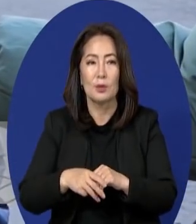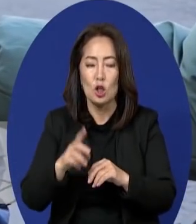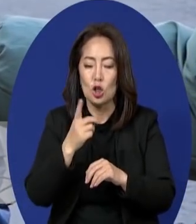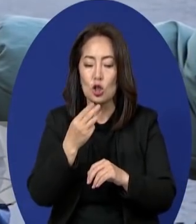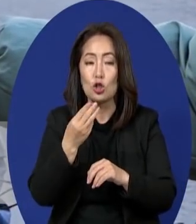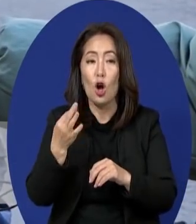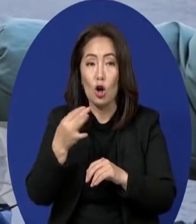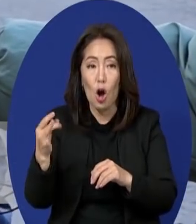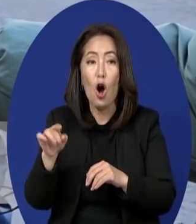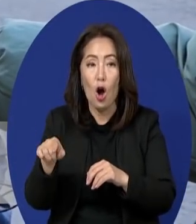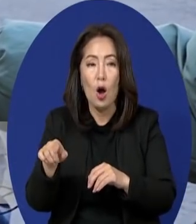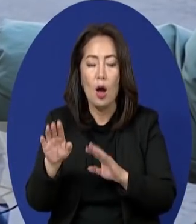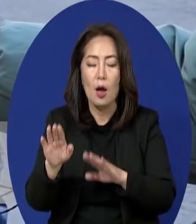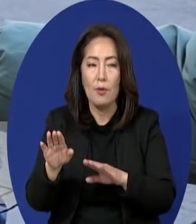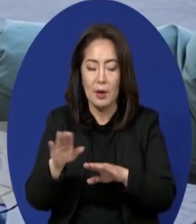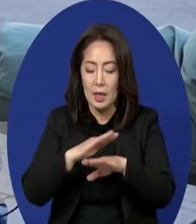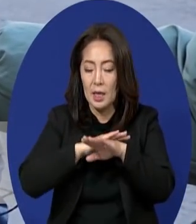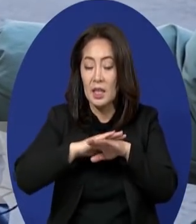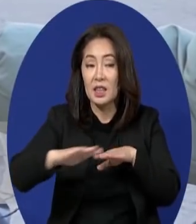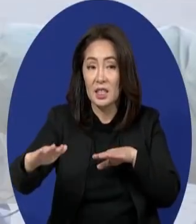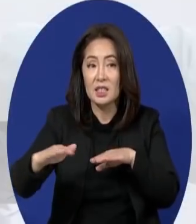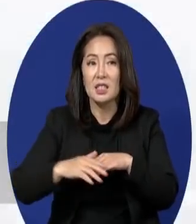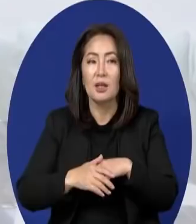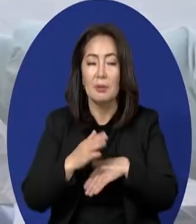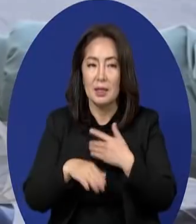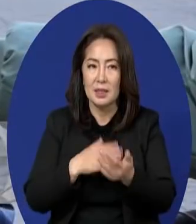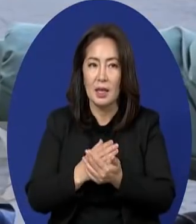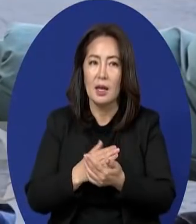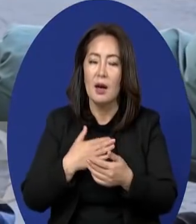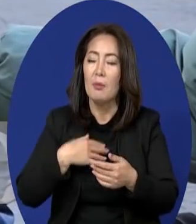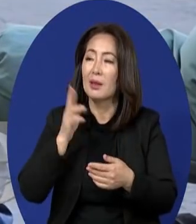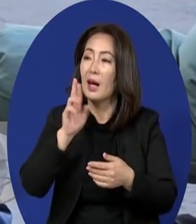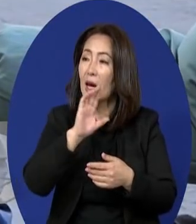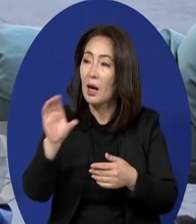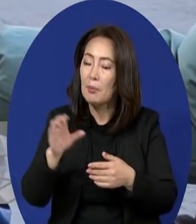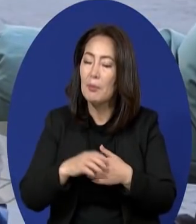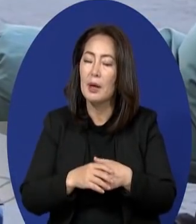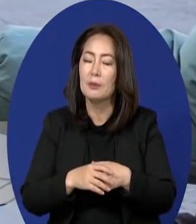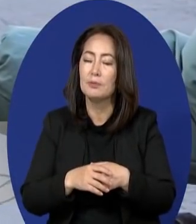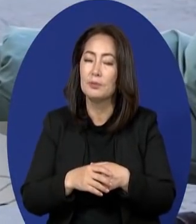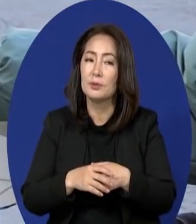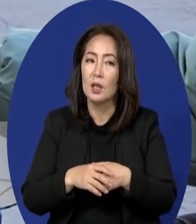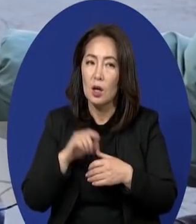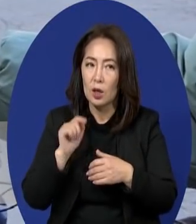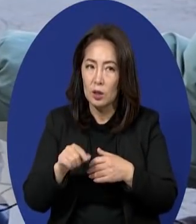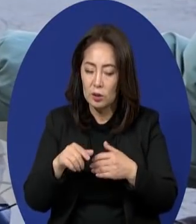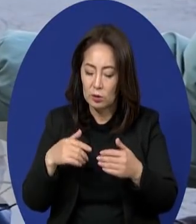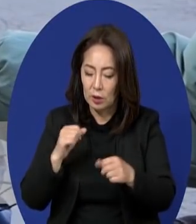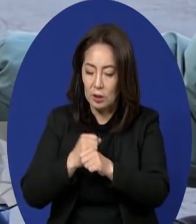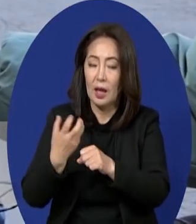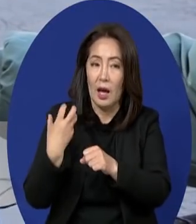шоргоор одоо ингээд тэгшлээд нэвтрүүлээд одоо байж байгаа. Манай компани одоо яг ингээд энэ өдрлөлийн төлөө ингээд